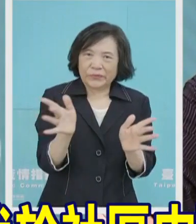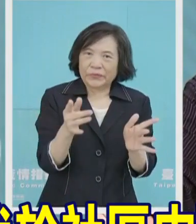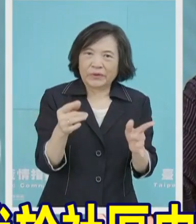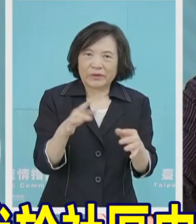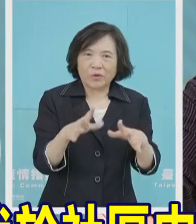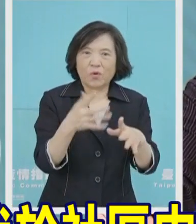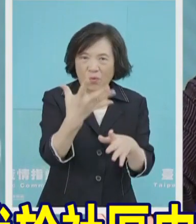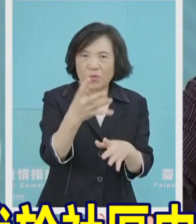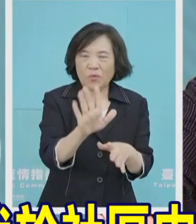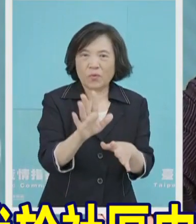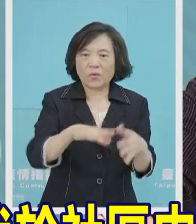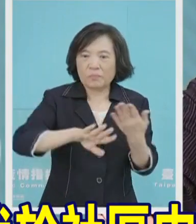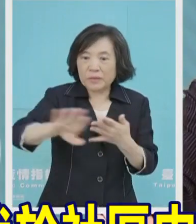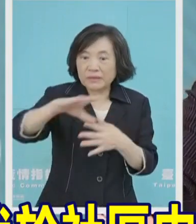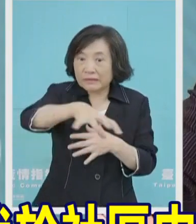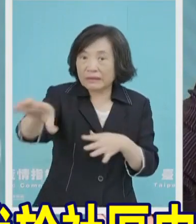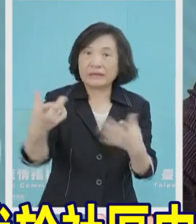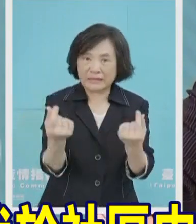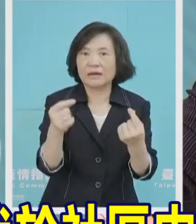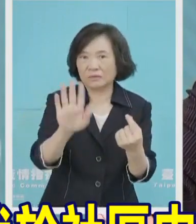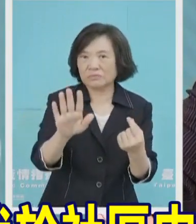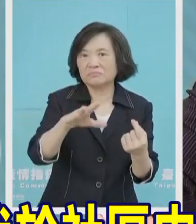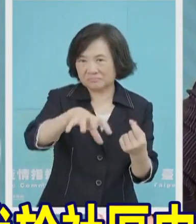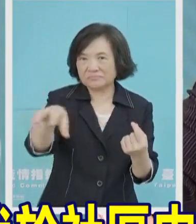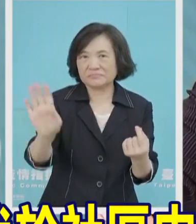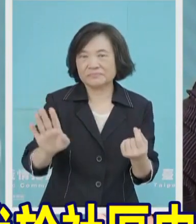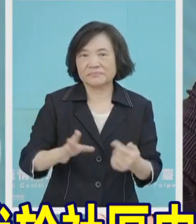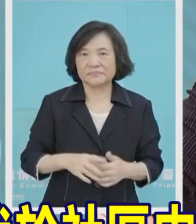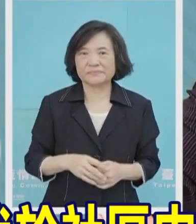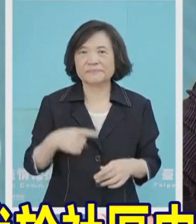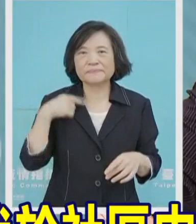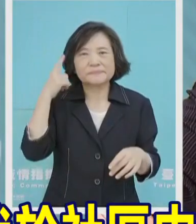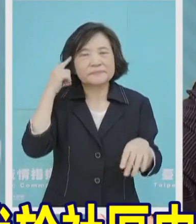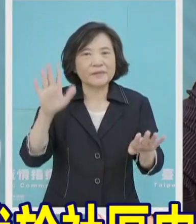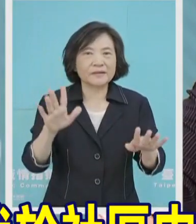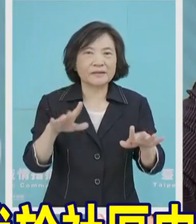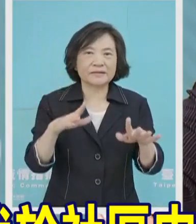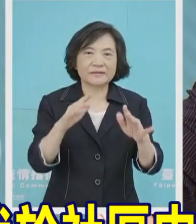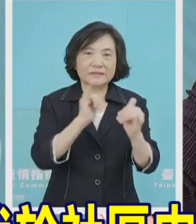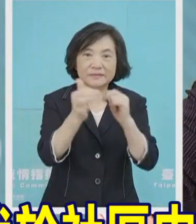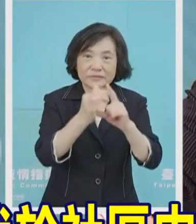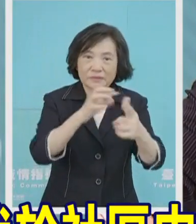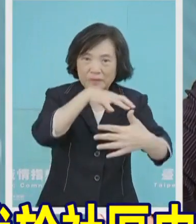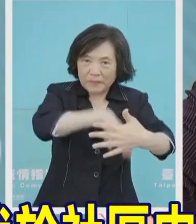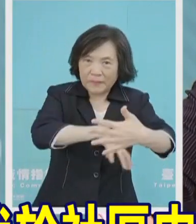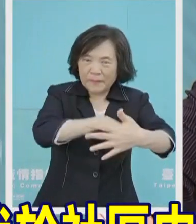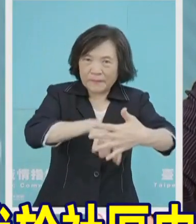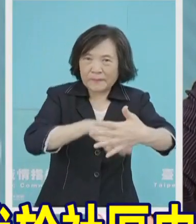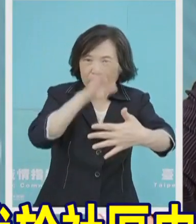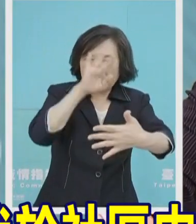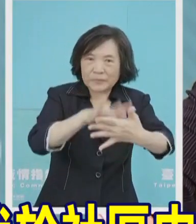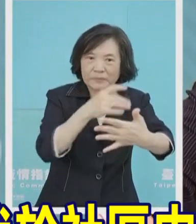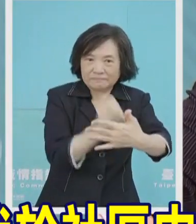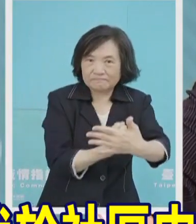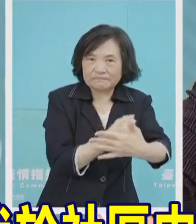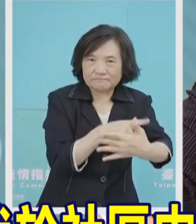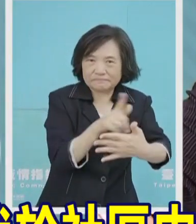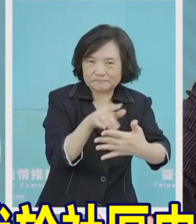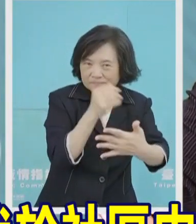例比较多，不过其他行政区还是有，所以表示说很多这种潜藏的感染源在都潜伏在社区里面。